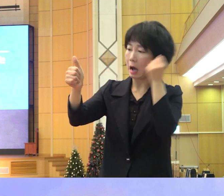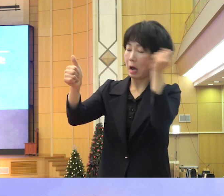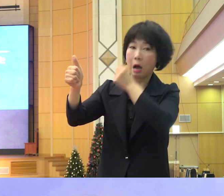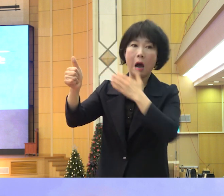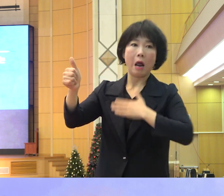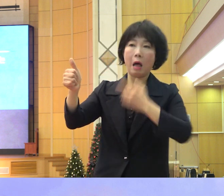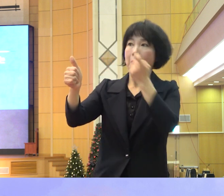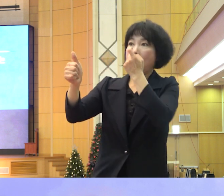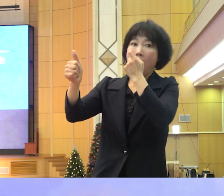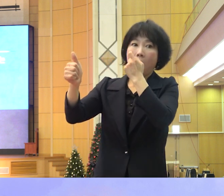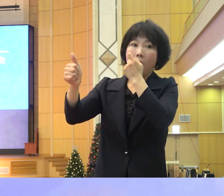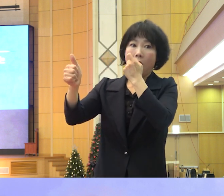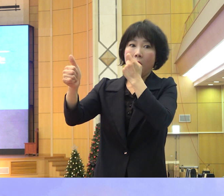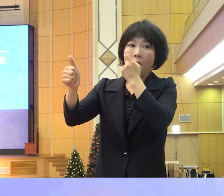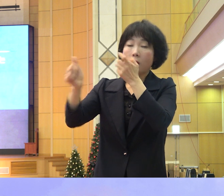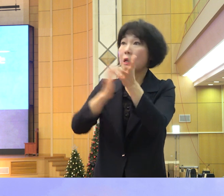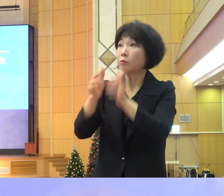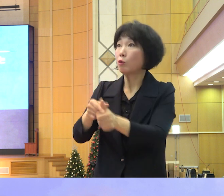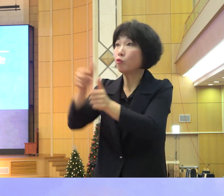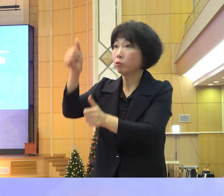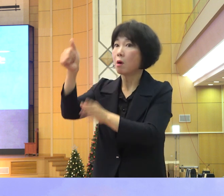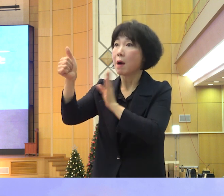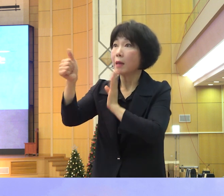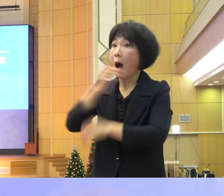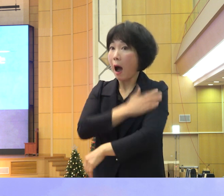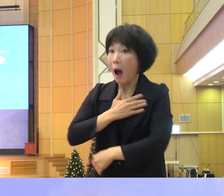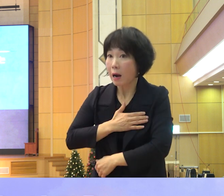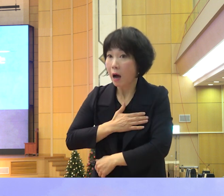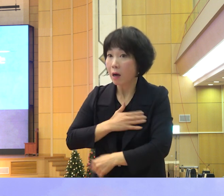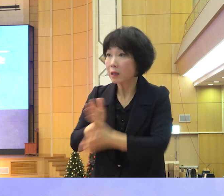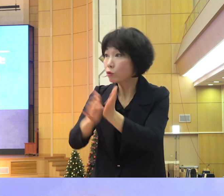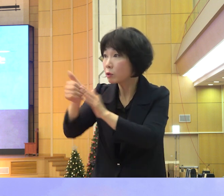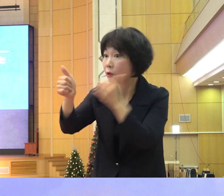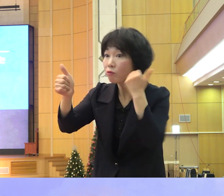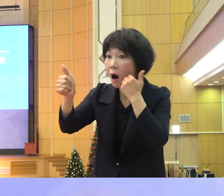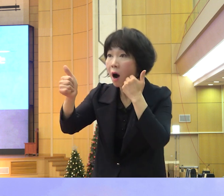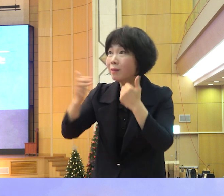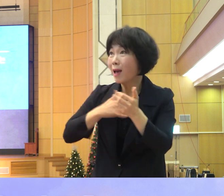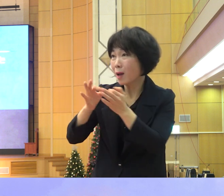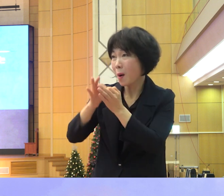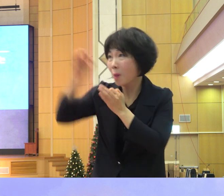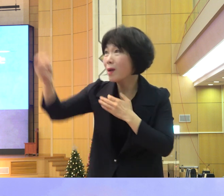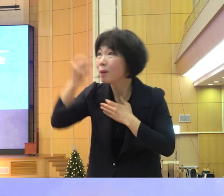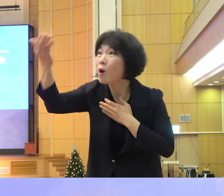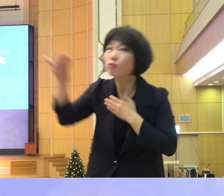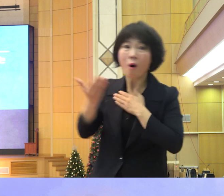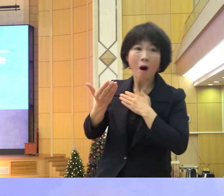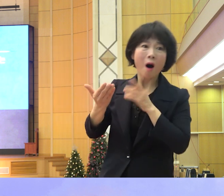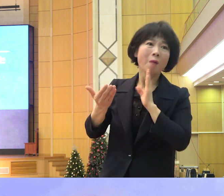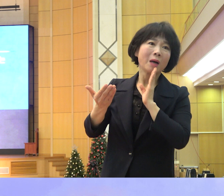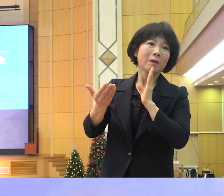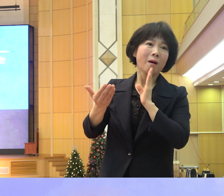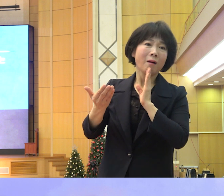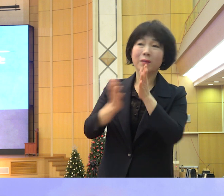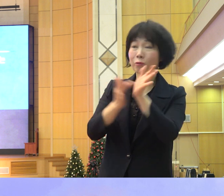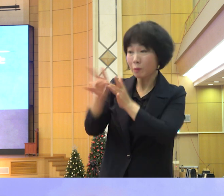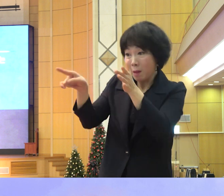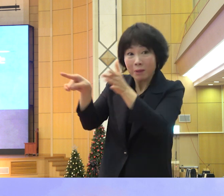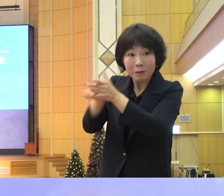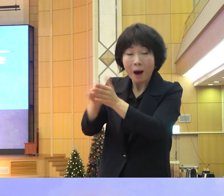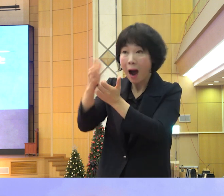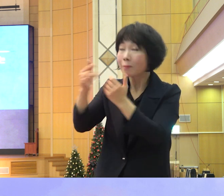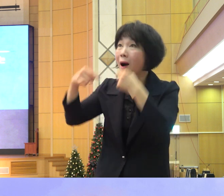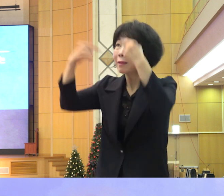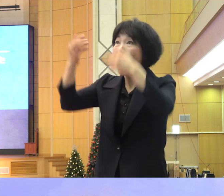알았어요. 진리라고 하는 것 알았어요. 나에게 영원한 생명이라는 거 알았어요. 나에게 천국 갈 수 있는 길이 된다는